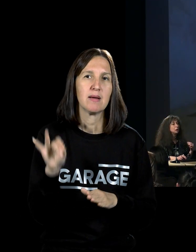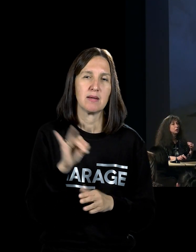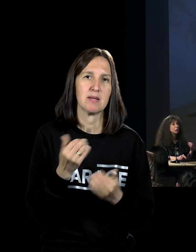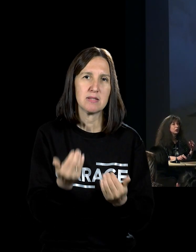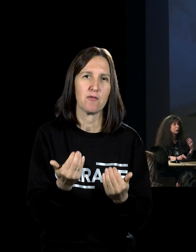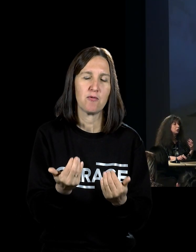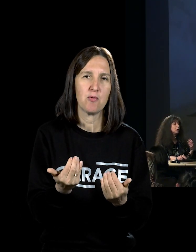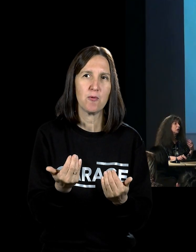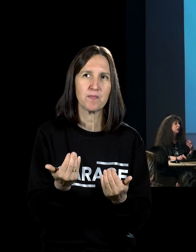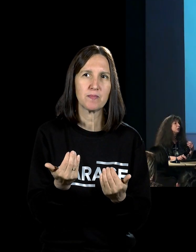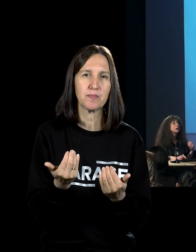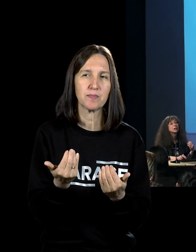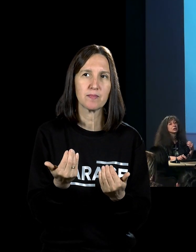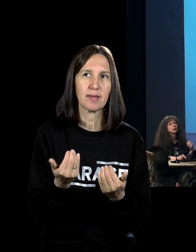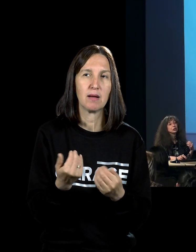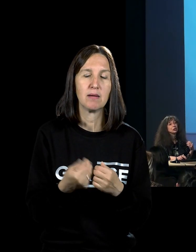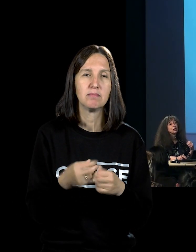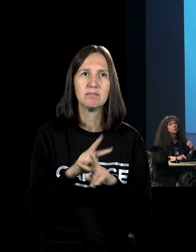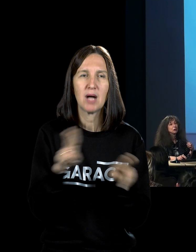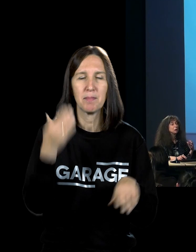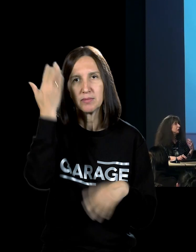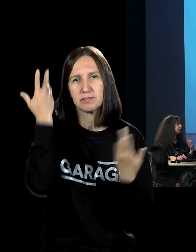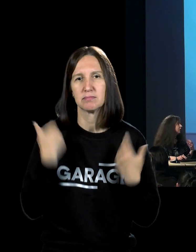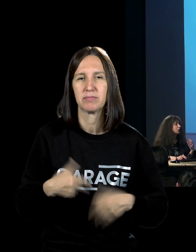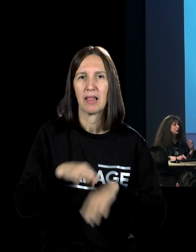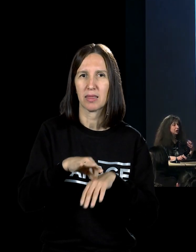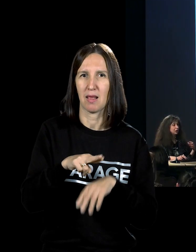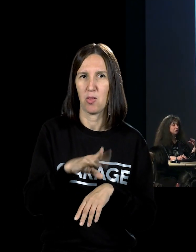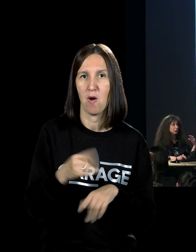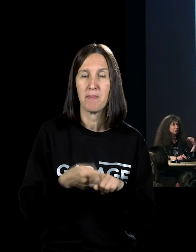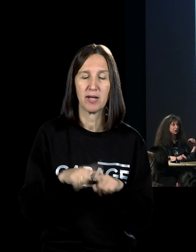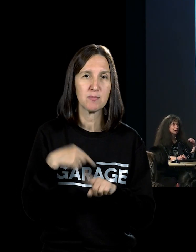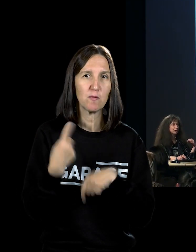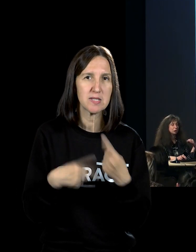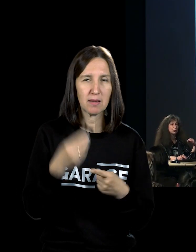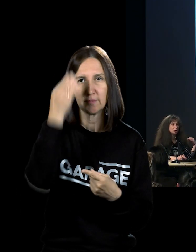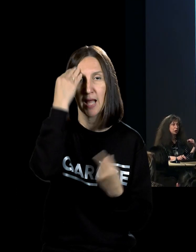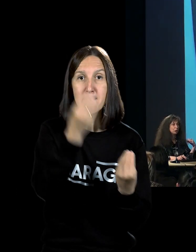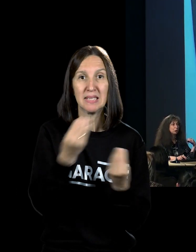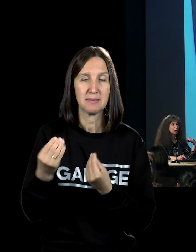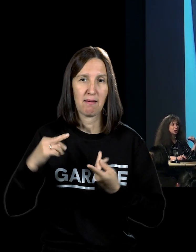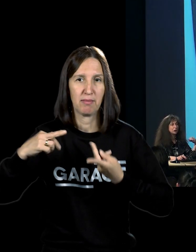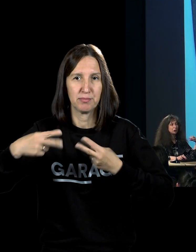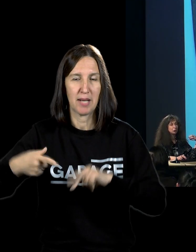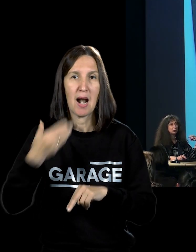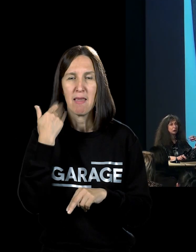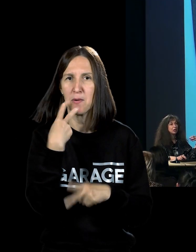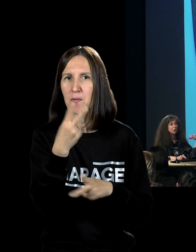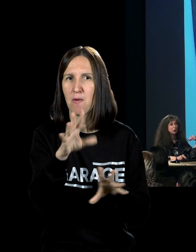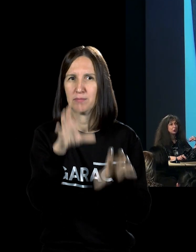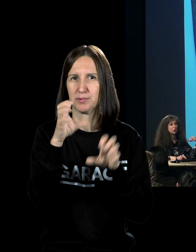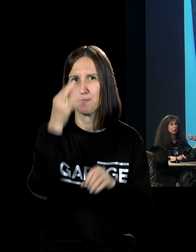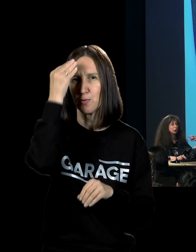его вот с тем, что с его телесностью. Поэтому это всегда начинает как бы материал, который очень легко прочесть, как